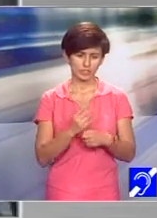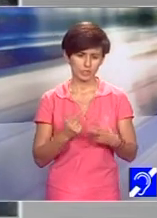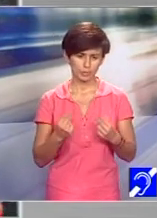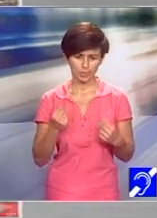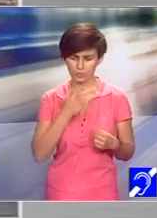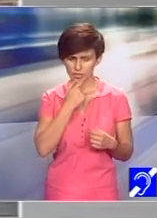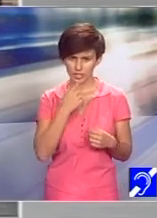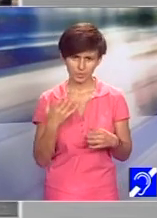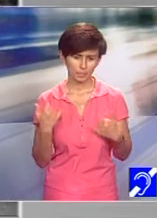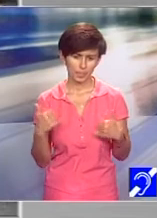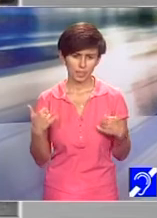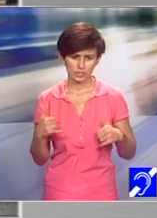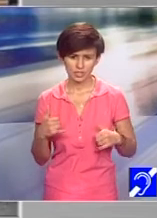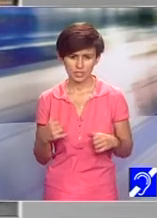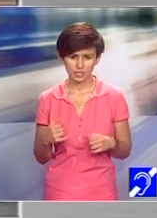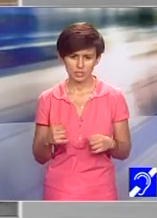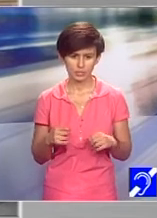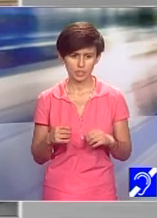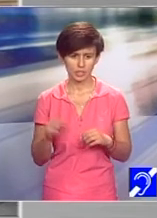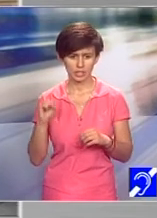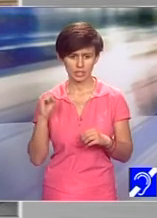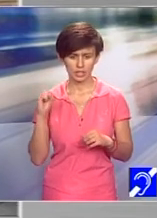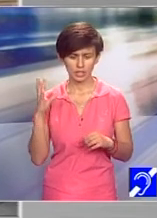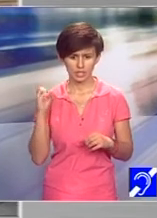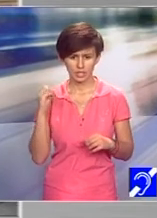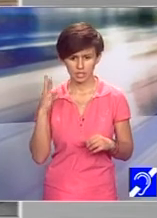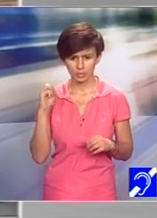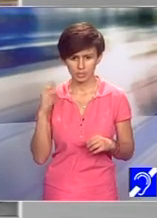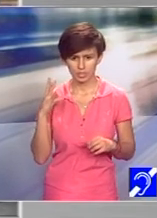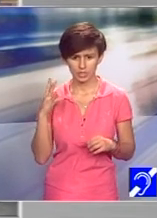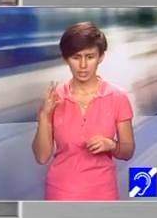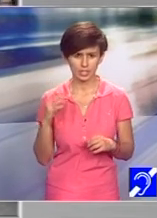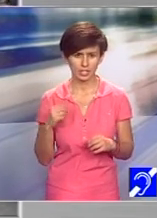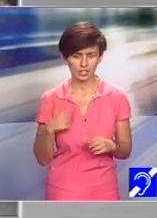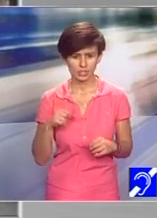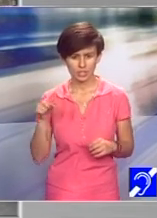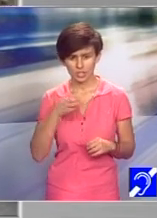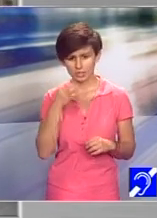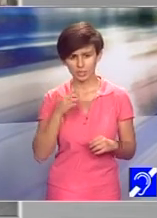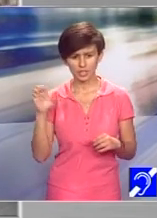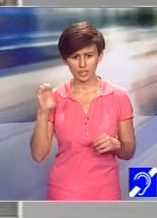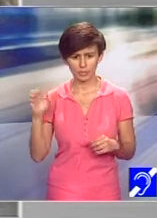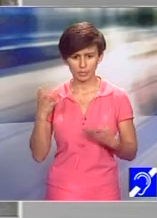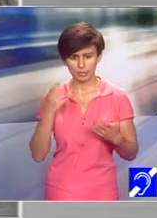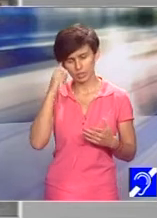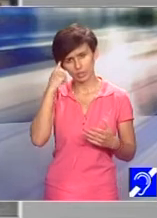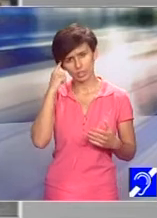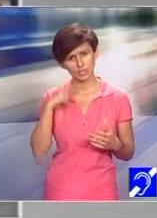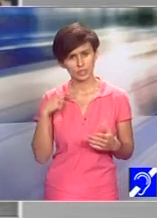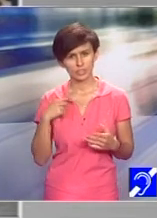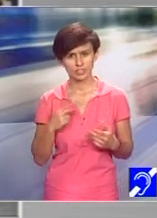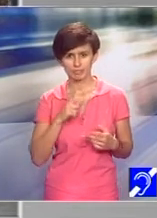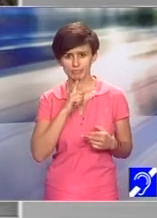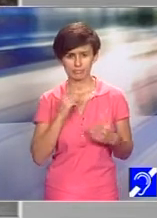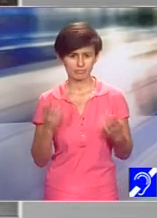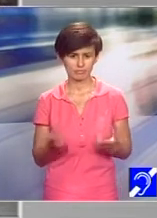ce se întâmplă în geopolitică. Doamna Angela Merkel spunea: Europa pe care o cunoaștem este prea slabă, prea lentă, prea ineficientă, dar numai Europa ne